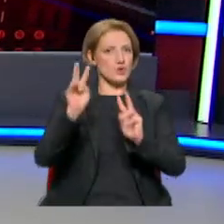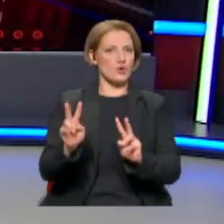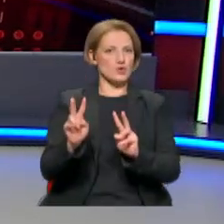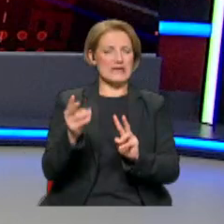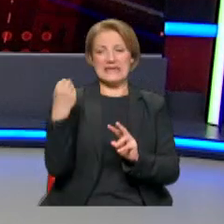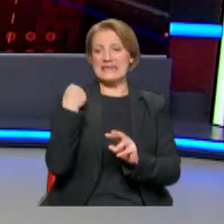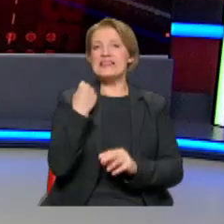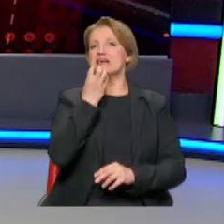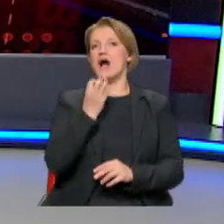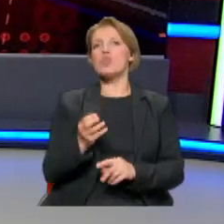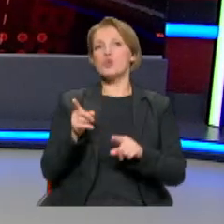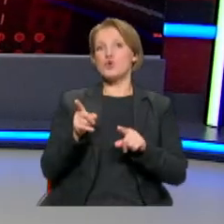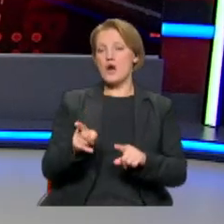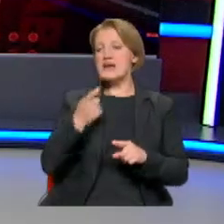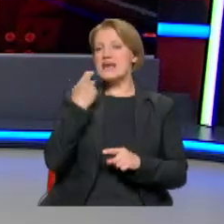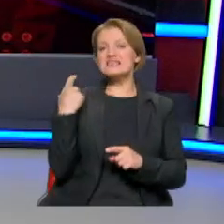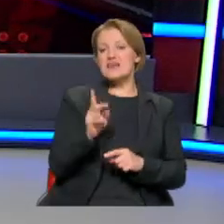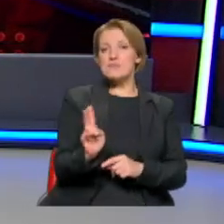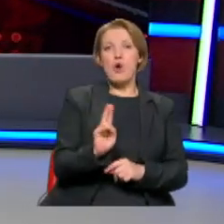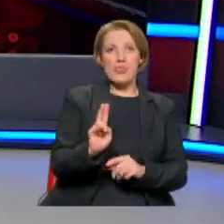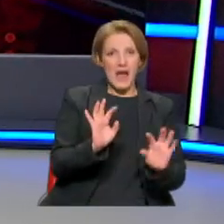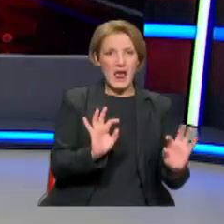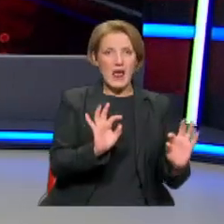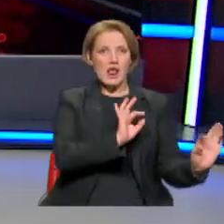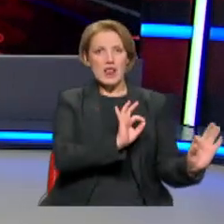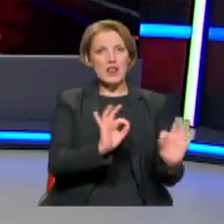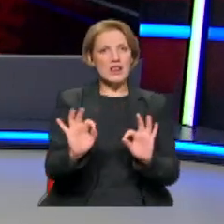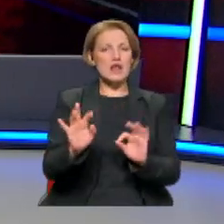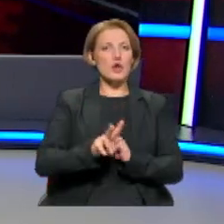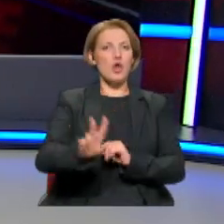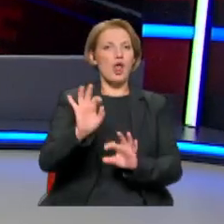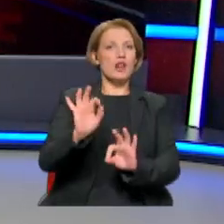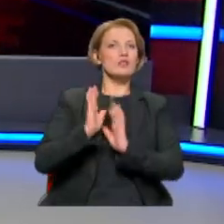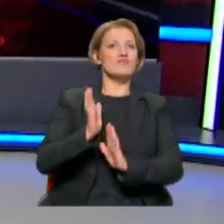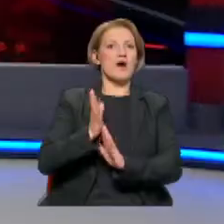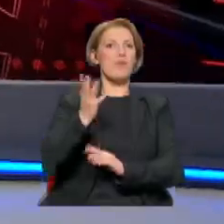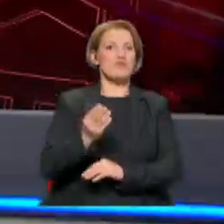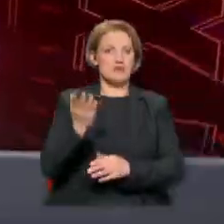ki yeni kadro eski modelle yola devam edecekmişiz